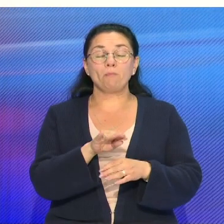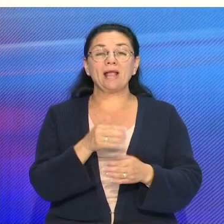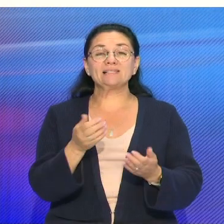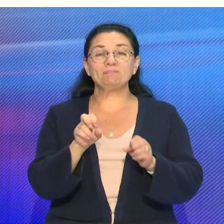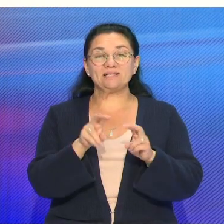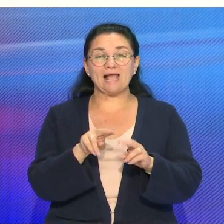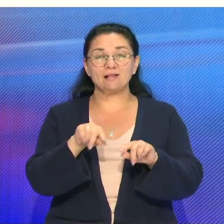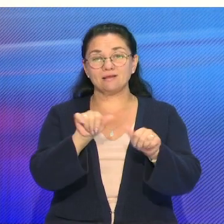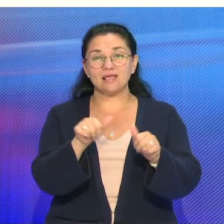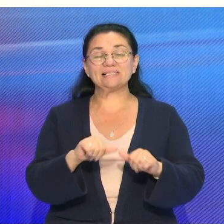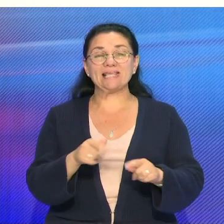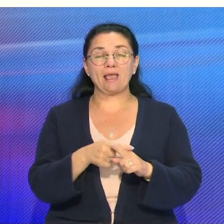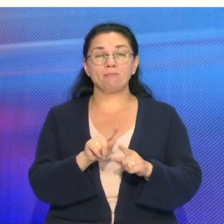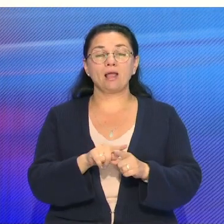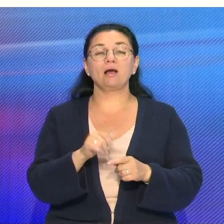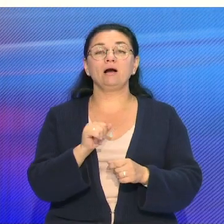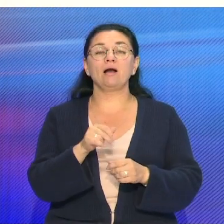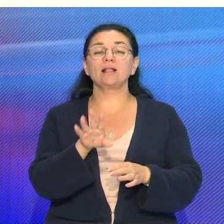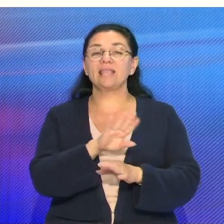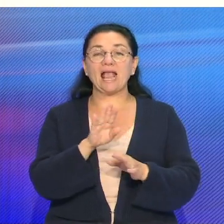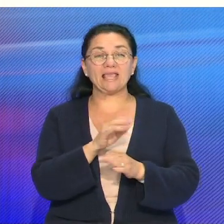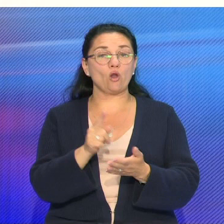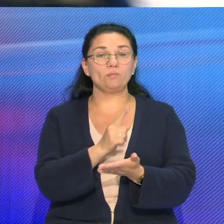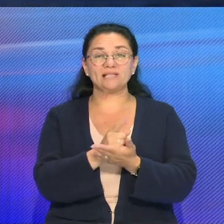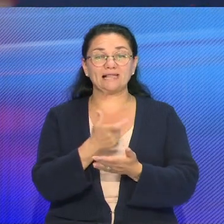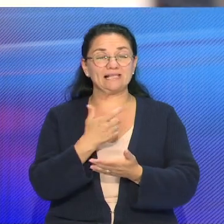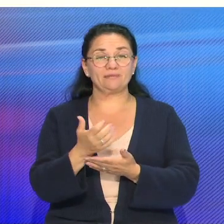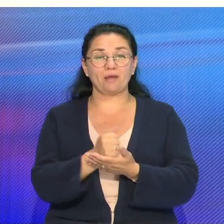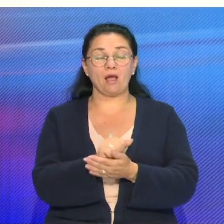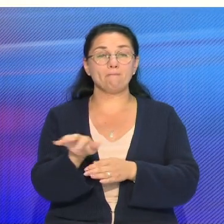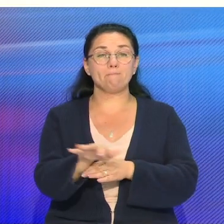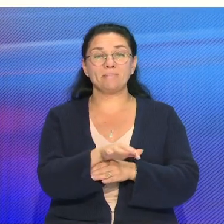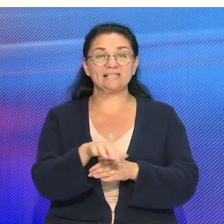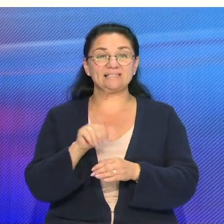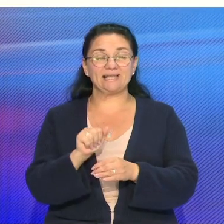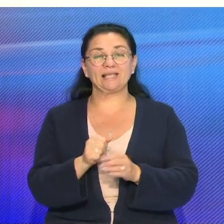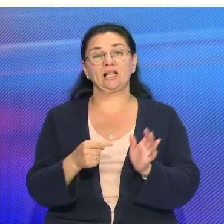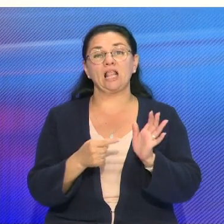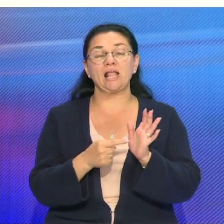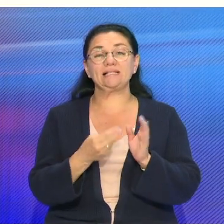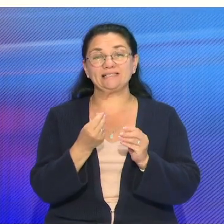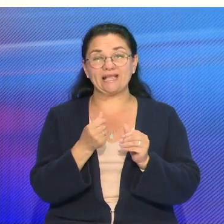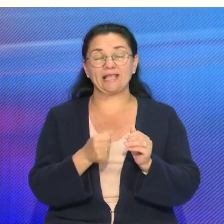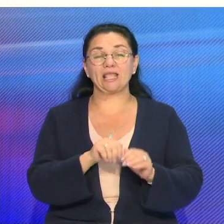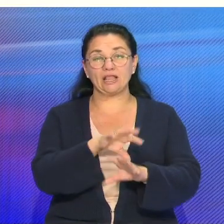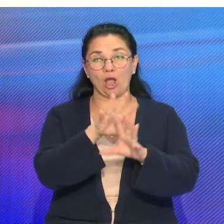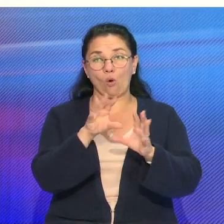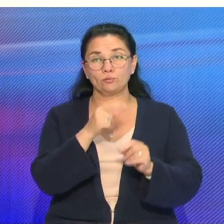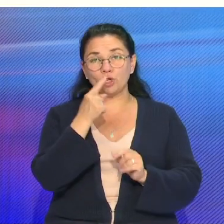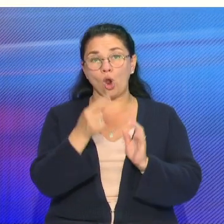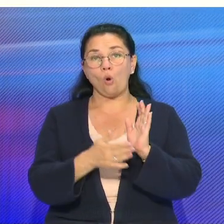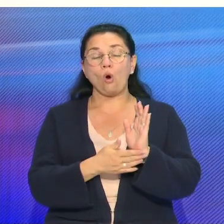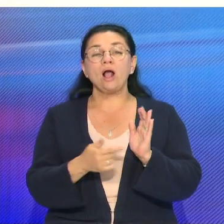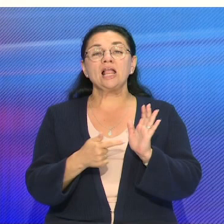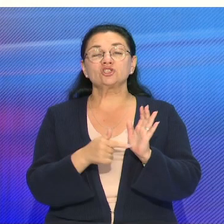не намереваясь выполнять взятые на себя обязательства, похитил денежные средства 55 граждан на общую сумму около 6